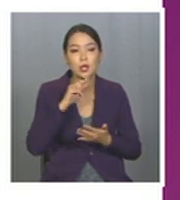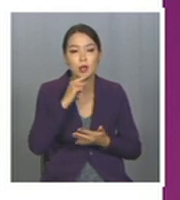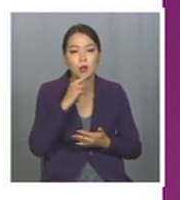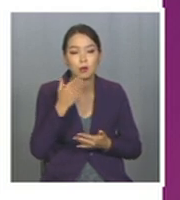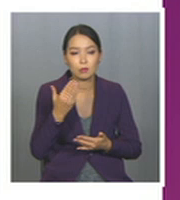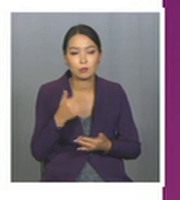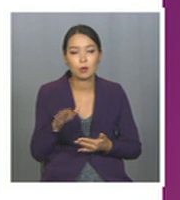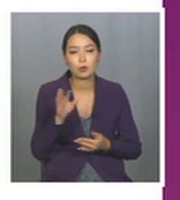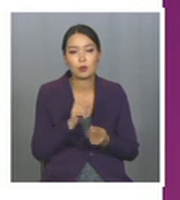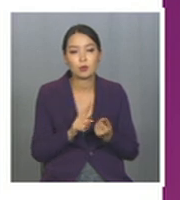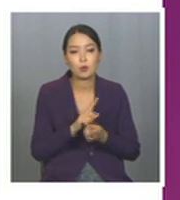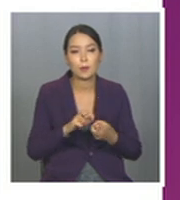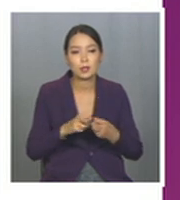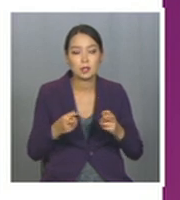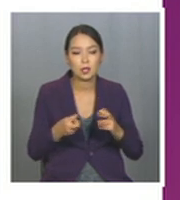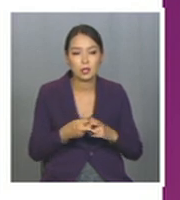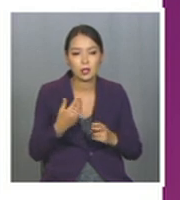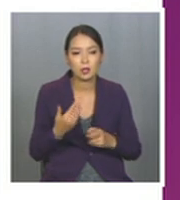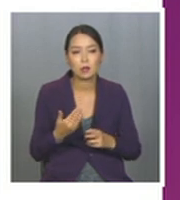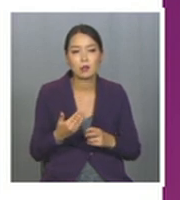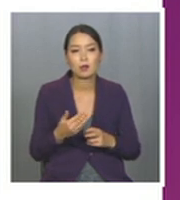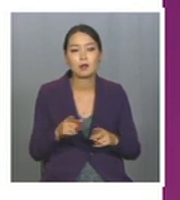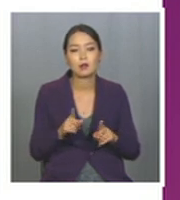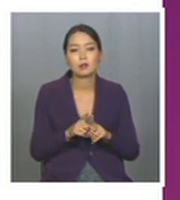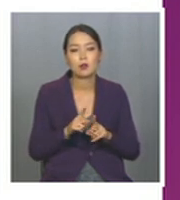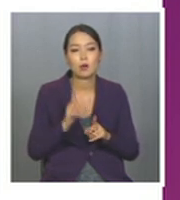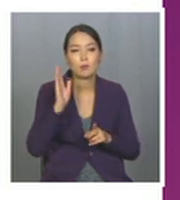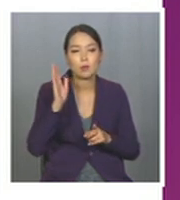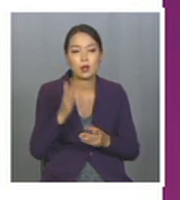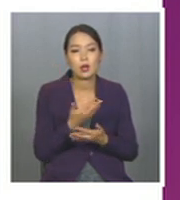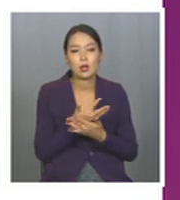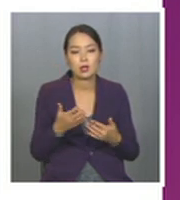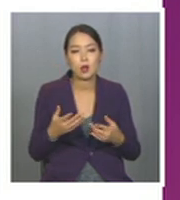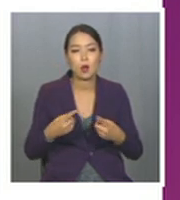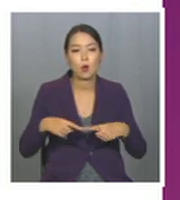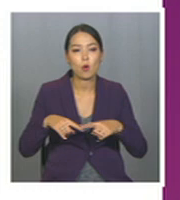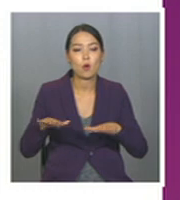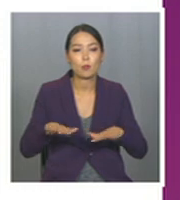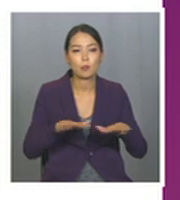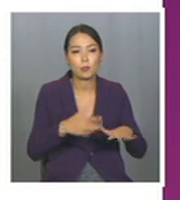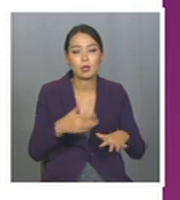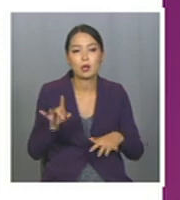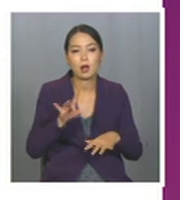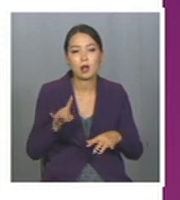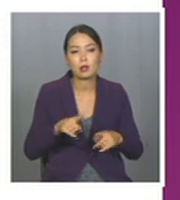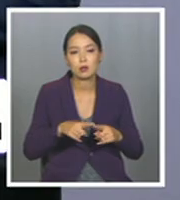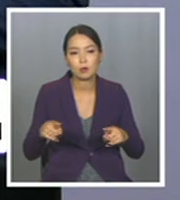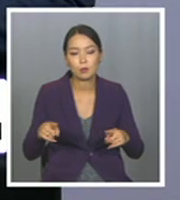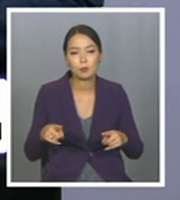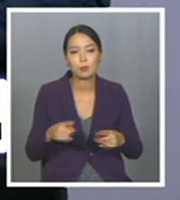шоғырлану мәселелері, сонымен қоса кеңістіктегі әртүрлі объектілердің арасындағы арақашықтық, осы